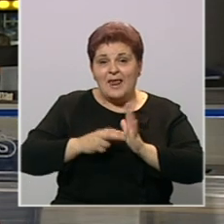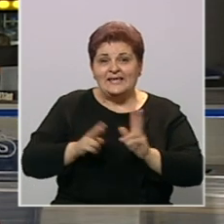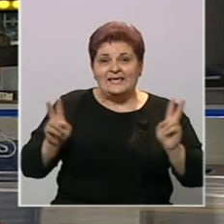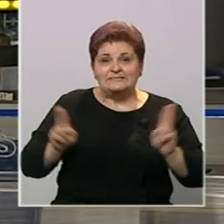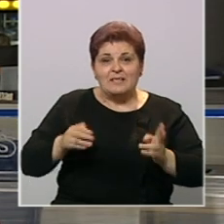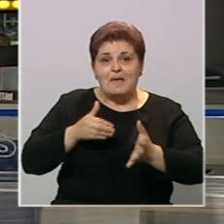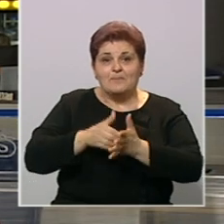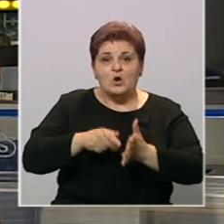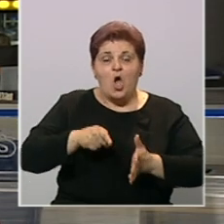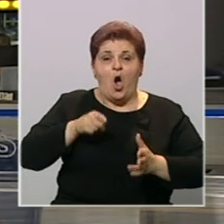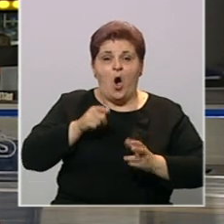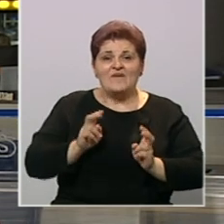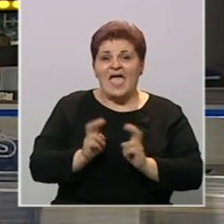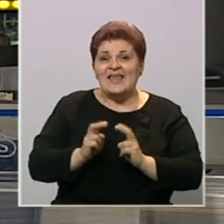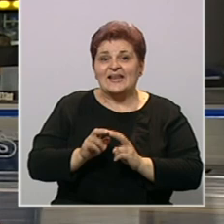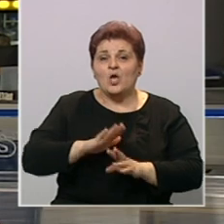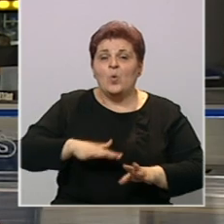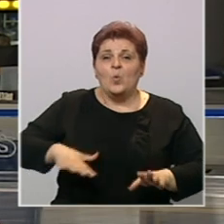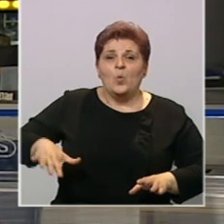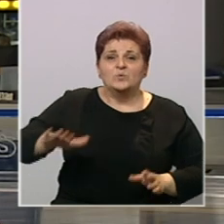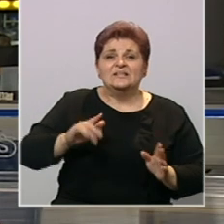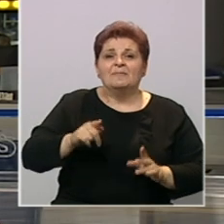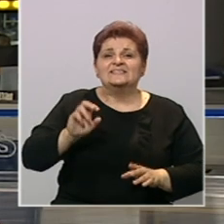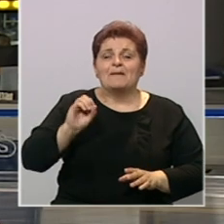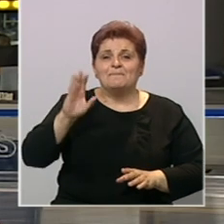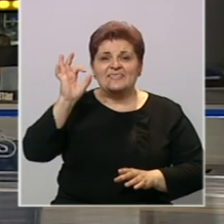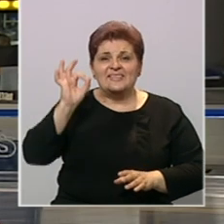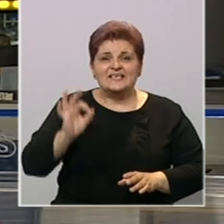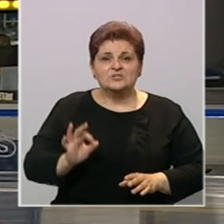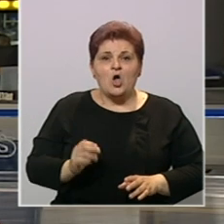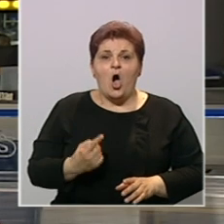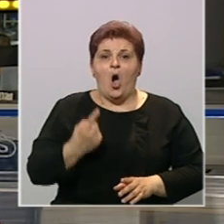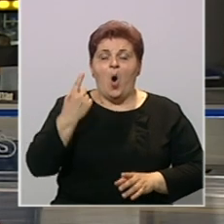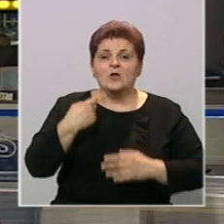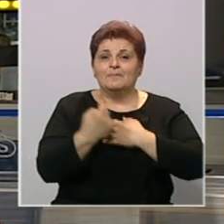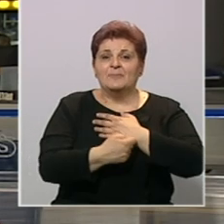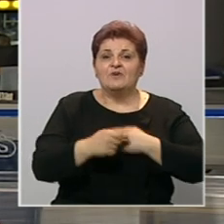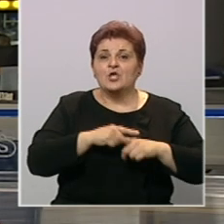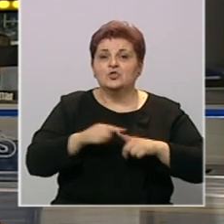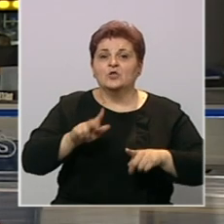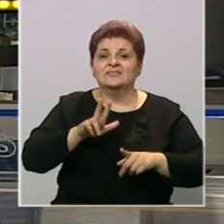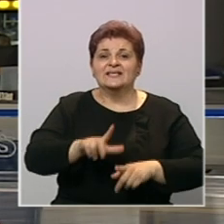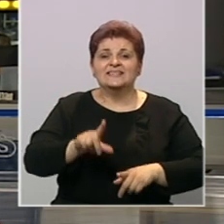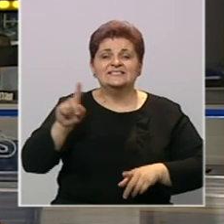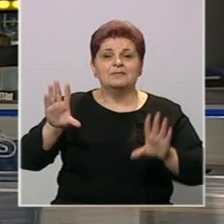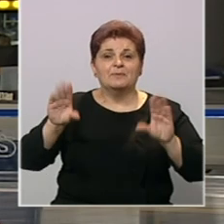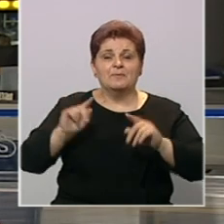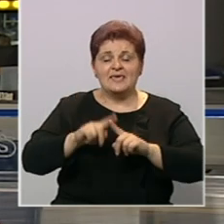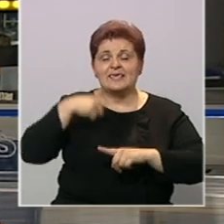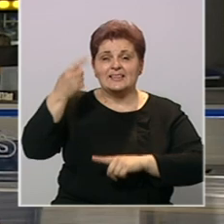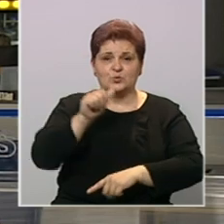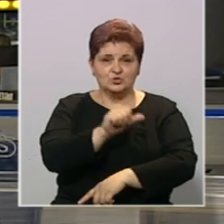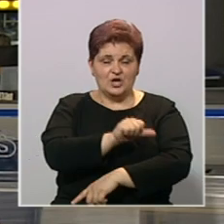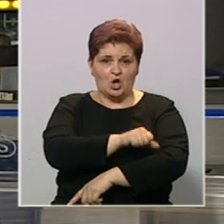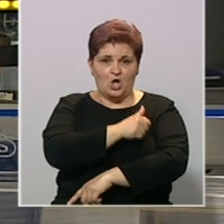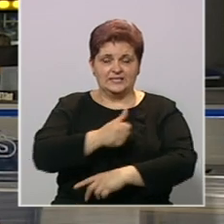smanjenje potrošnje ovog energenta u cijelom bloku za 15% od 1. augusta do 31. marta iduće